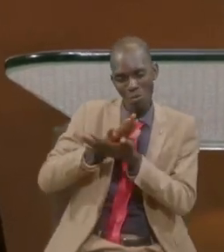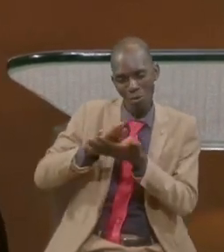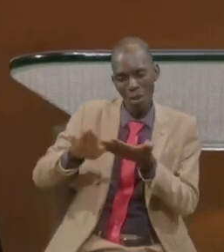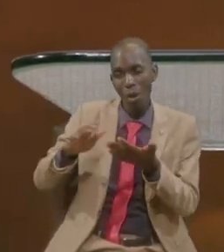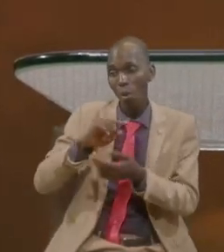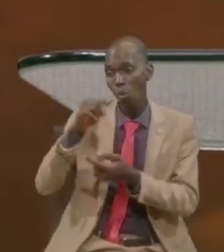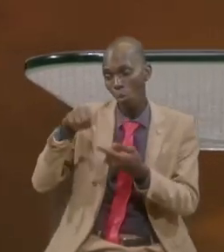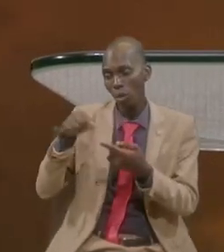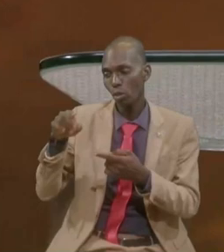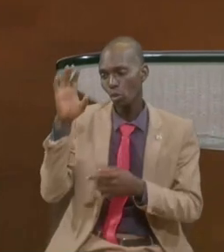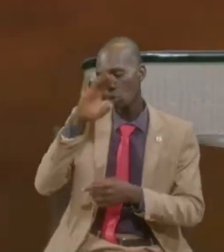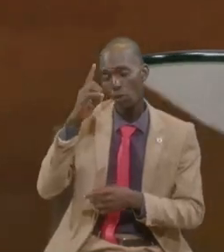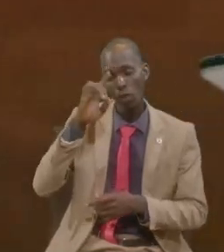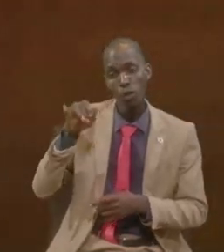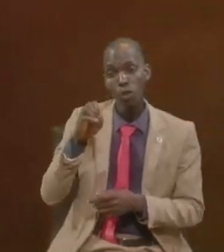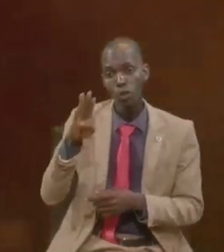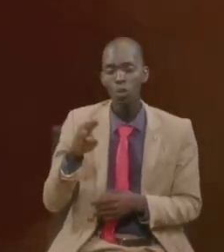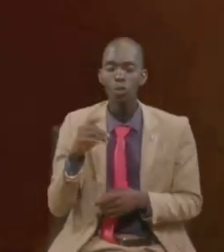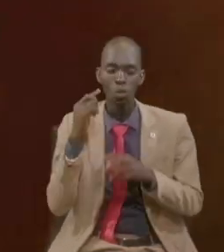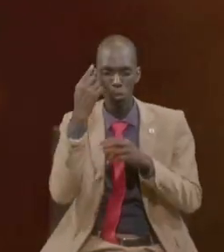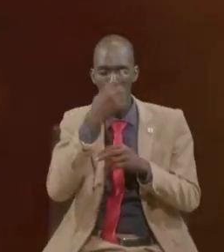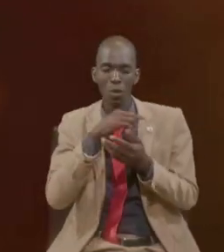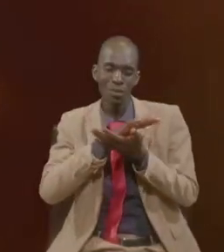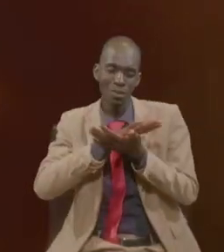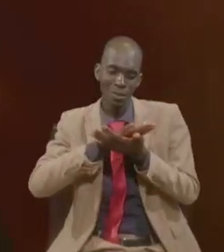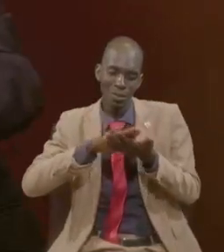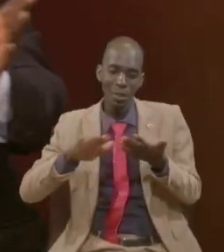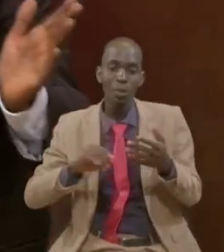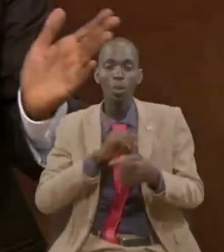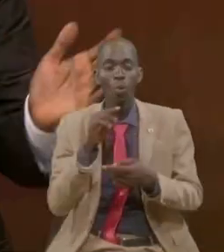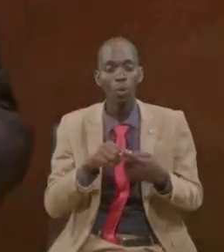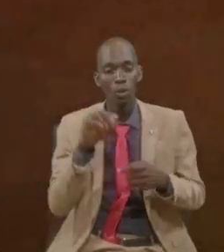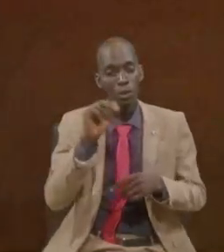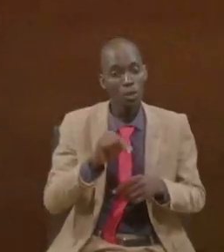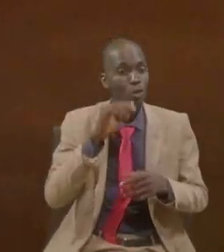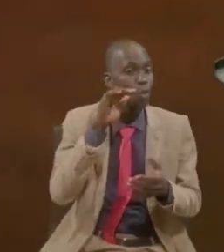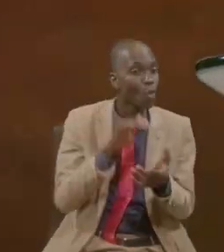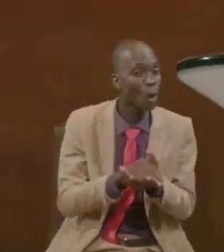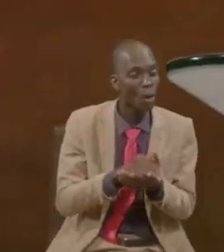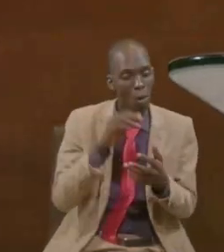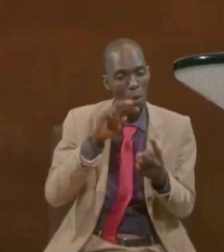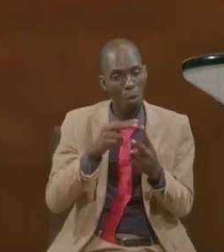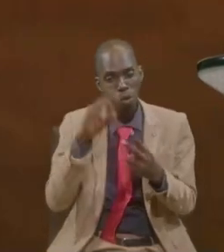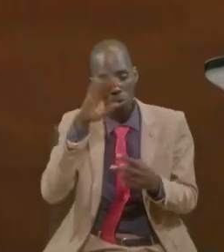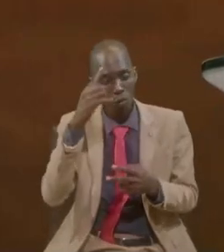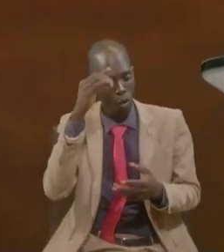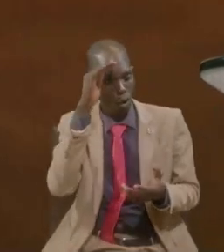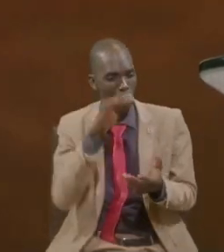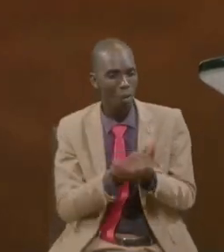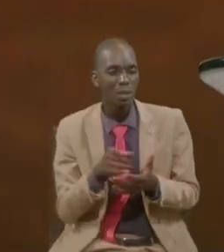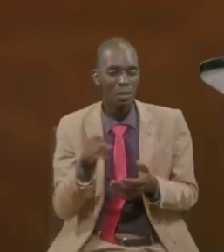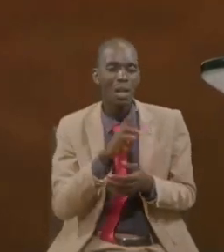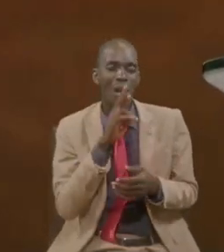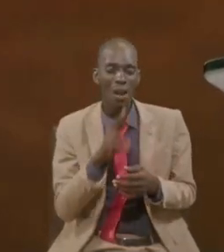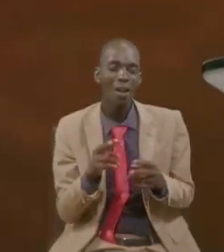sont tels. Lorsqu'ils cherchent une femme à prendre, ils sont tels. Lorsqu'ils cherchent, ou bien elles cherchent un